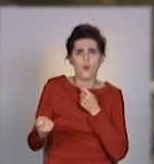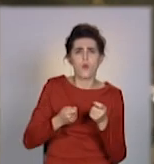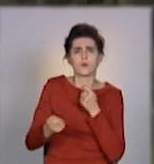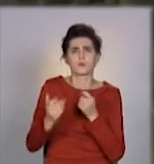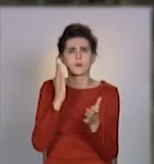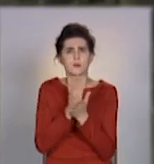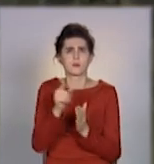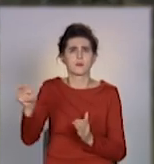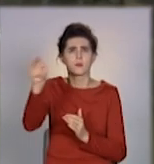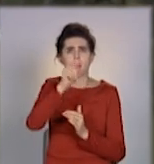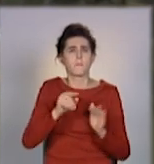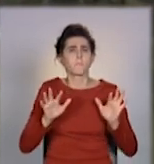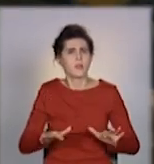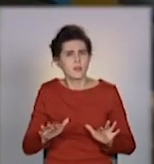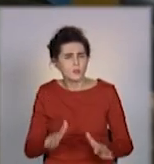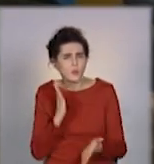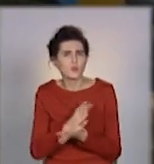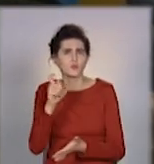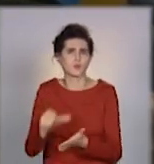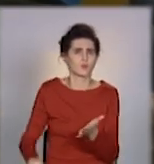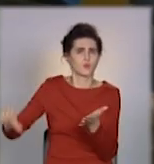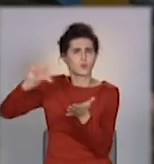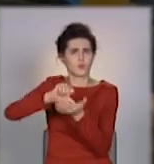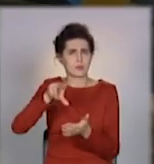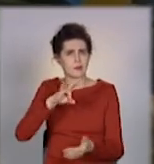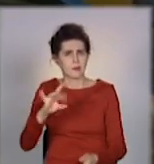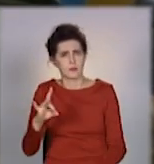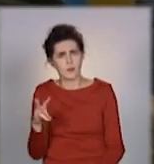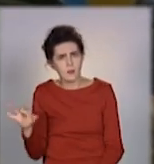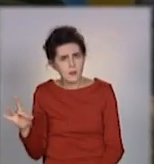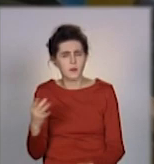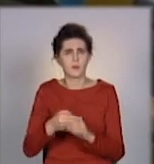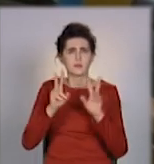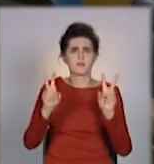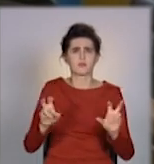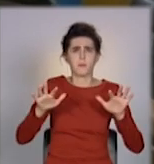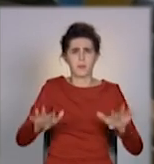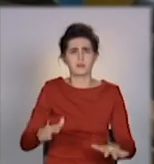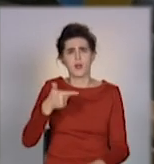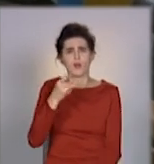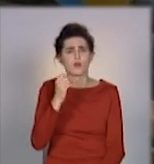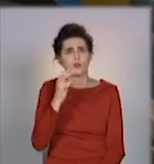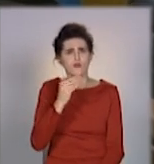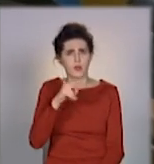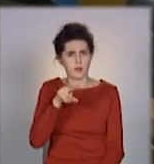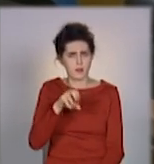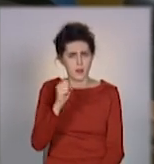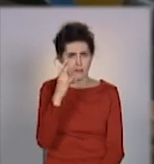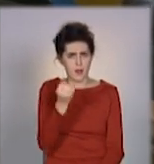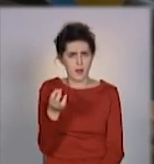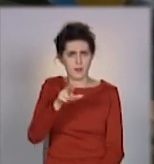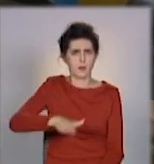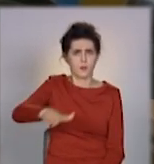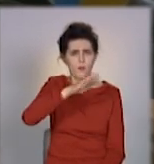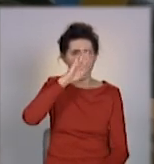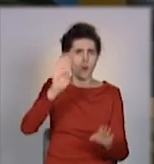противників багато місцевих. Тут, в принципі, у нас йде гражданська територія ззаді, і вони... Видимо, їхні